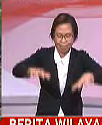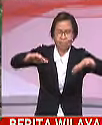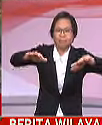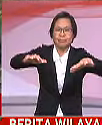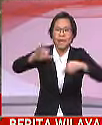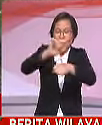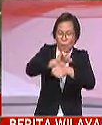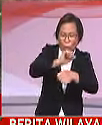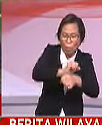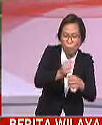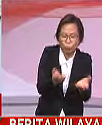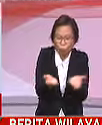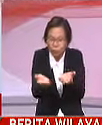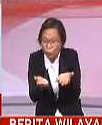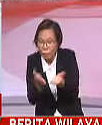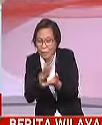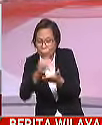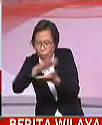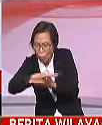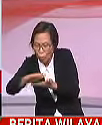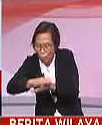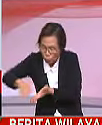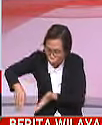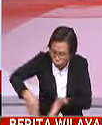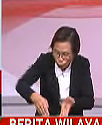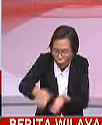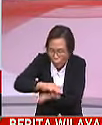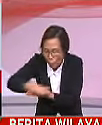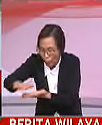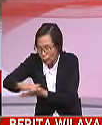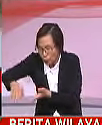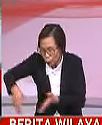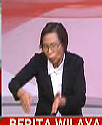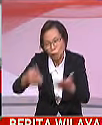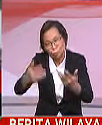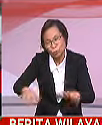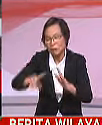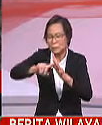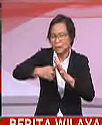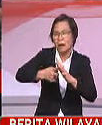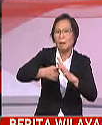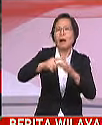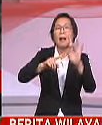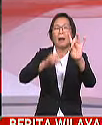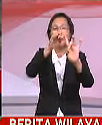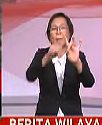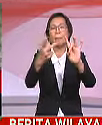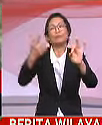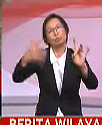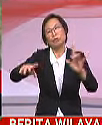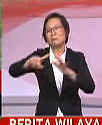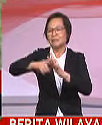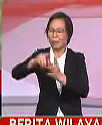Katanya kerja-kerja penyelenggaraan dan pembersihan sungai di kawasan terbabit telah pun bermula sejak 8 Mac